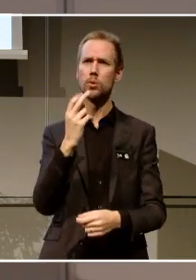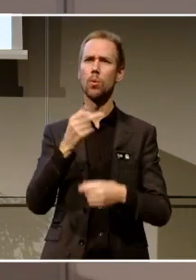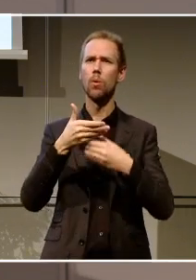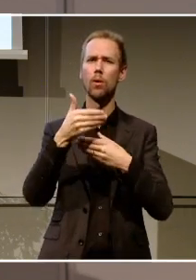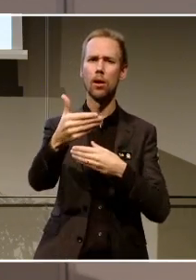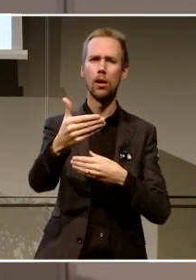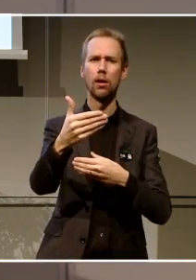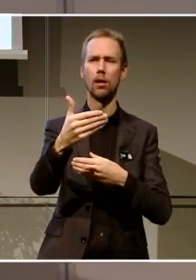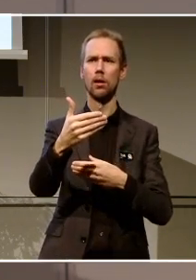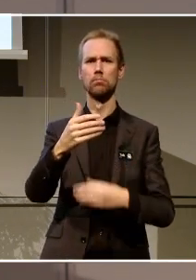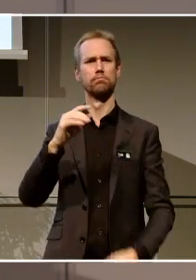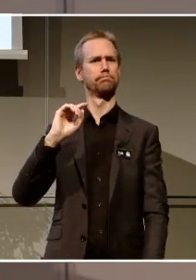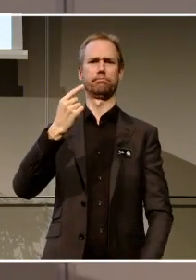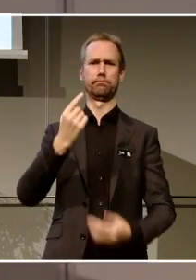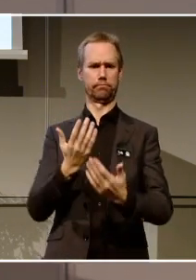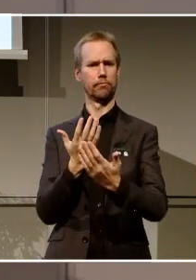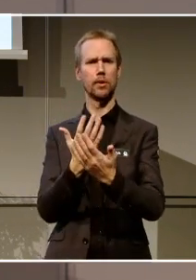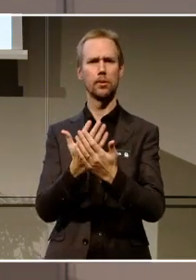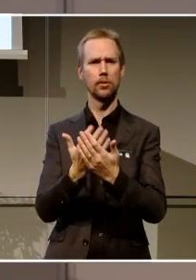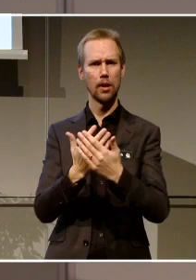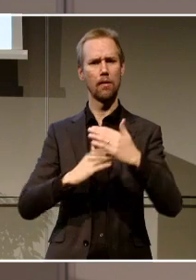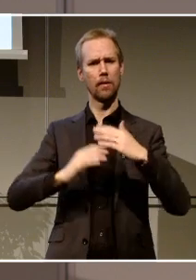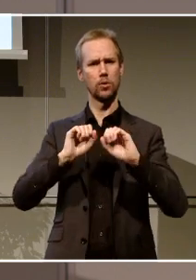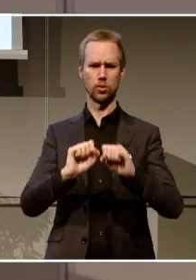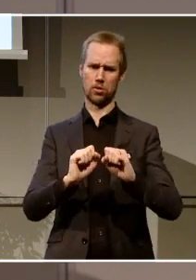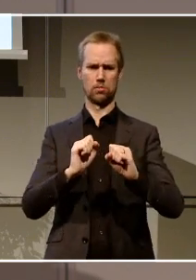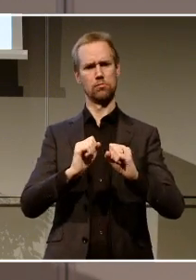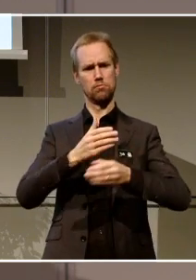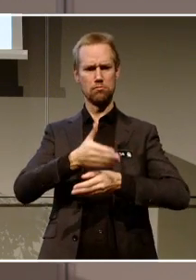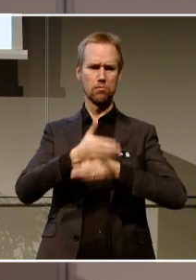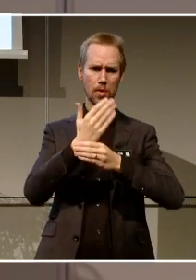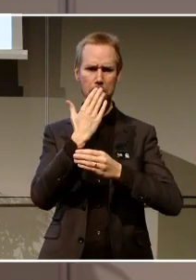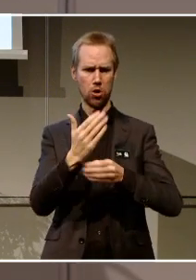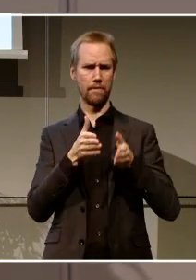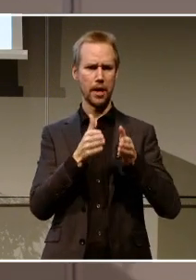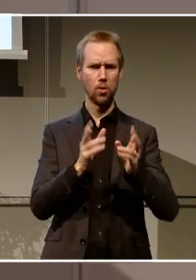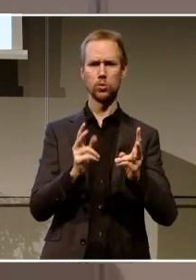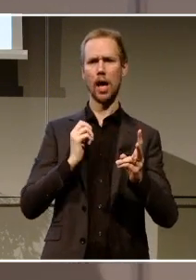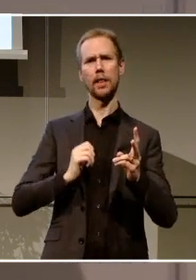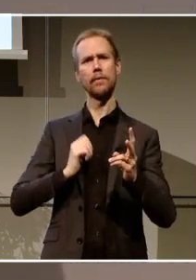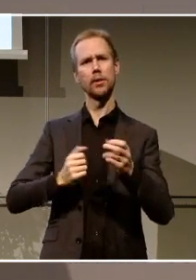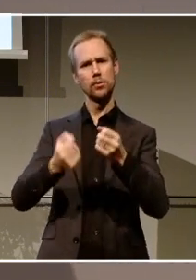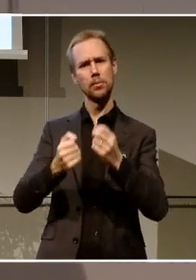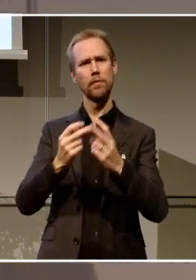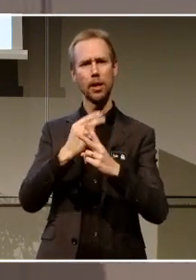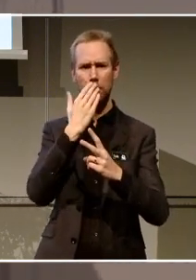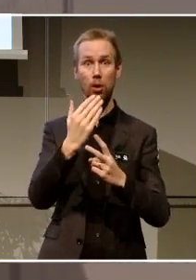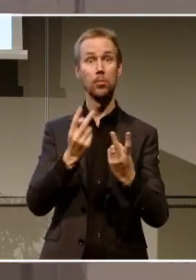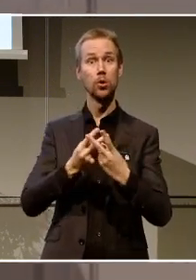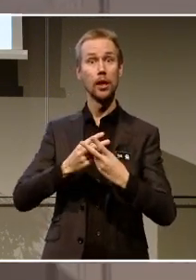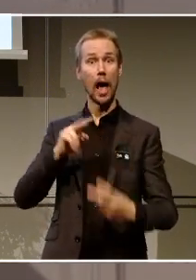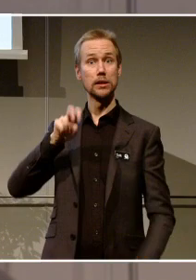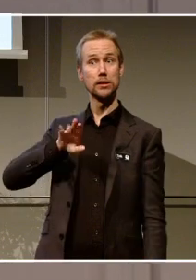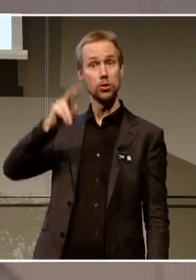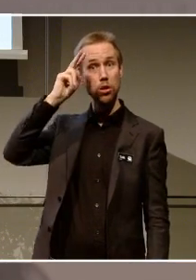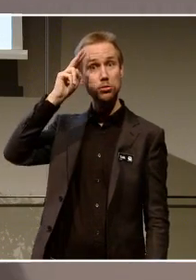argumenten varför man skulle bygga bra vägar och använda bilar mycket mer när de kom till. Och man skulle ju slippa hästgödseln i städerna.